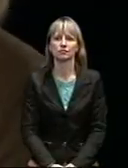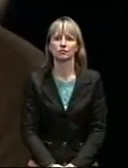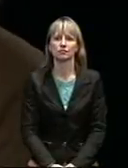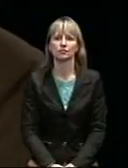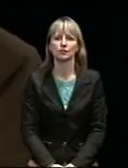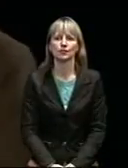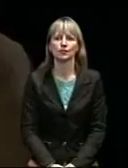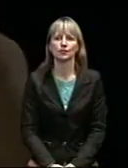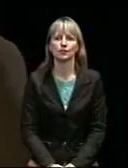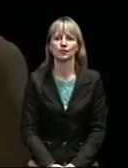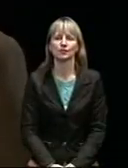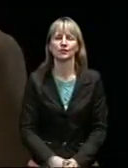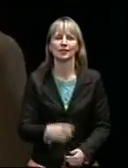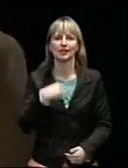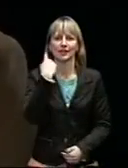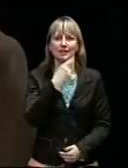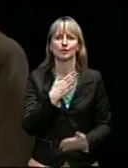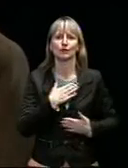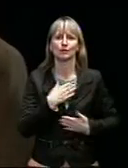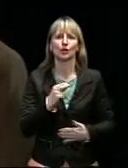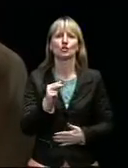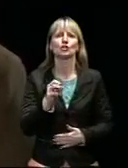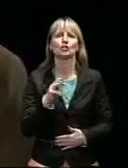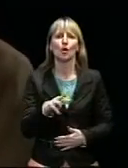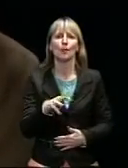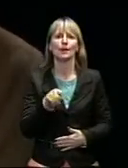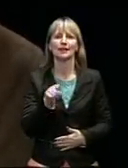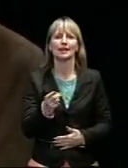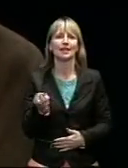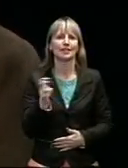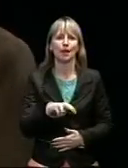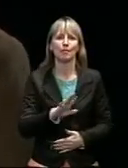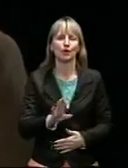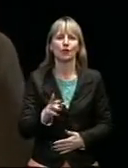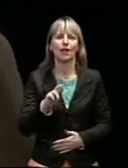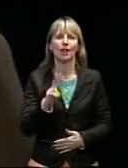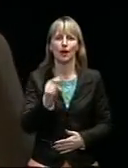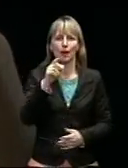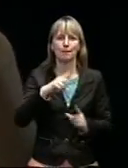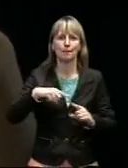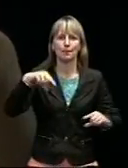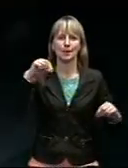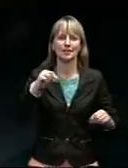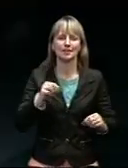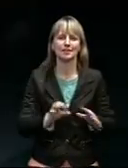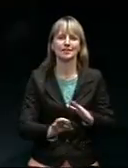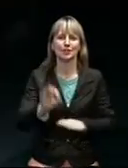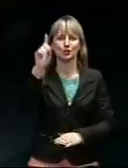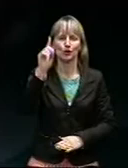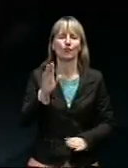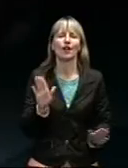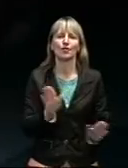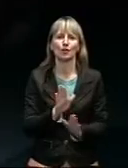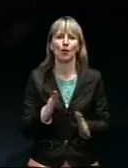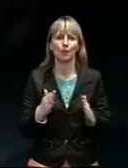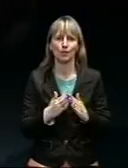Ну, лично моя, о чем ты не прийшов, як місяць зійшов. А вдома співаєте